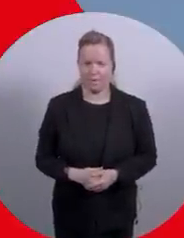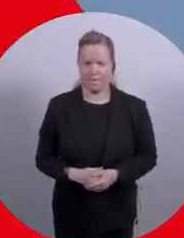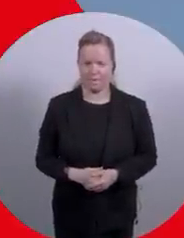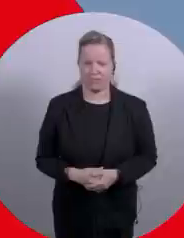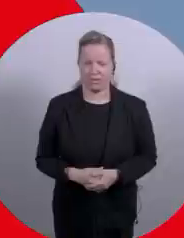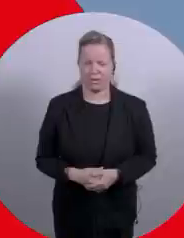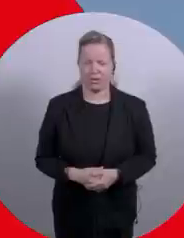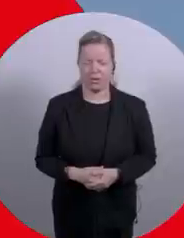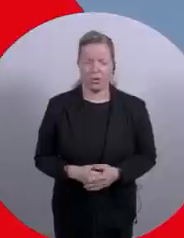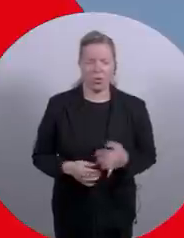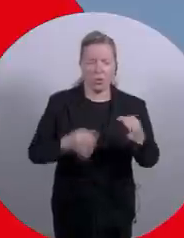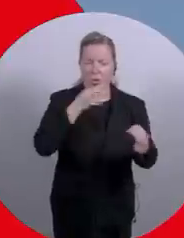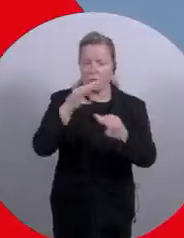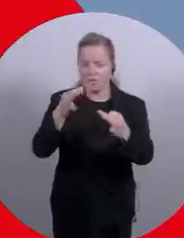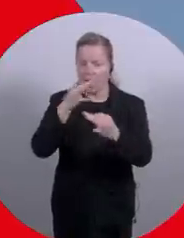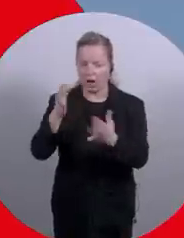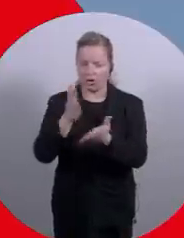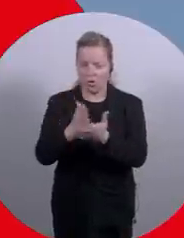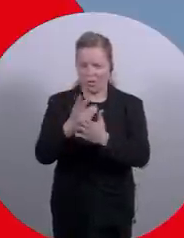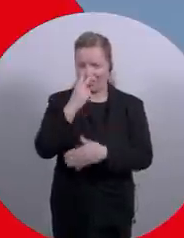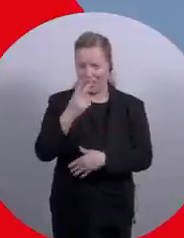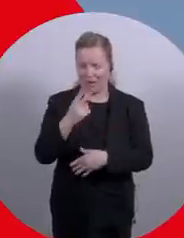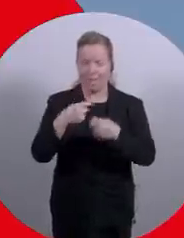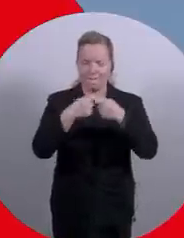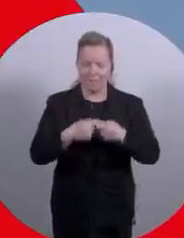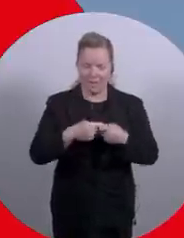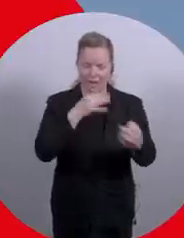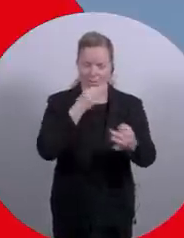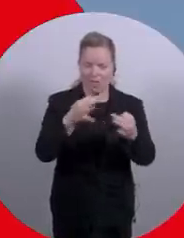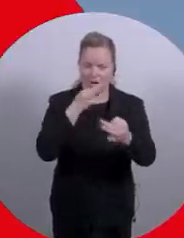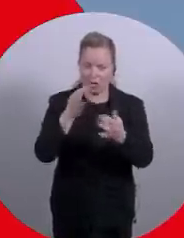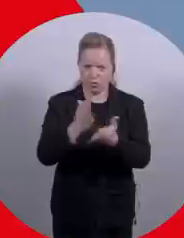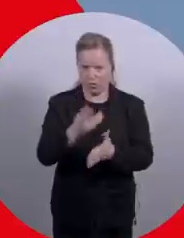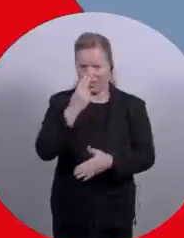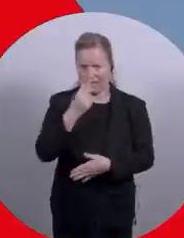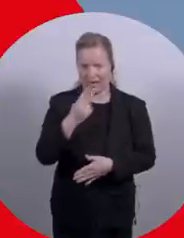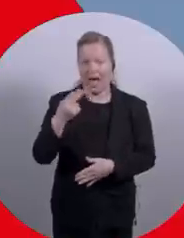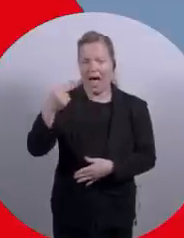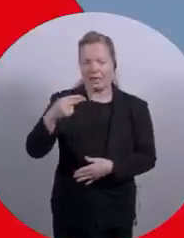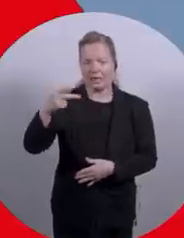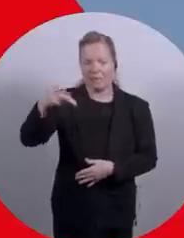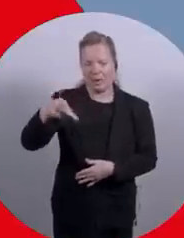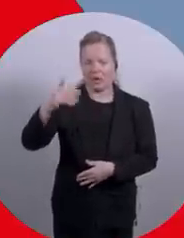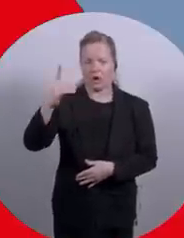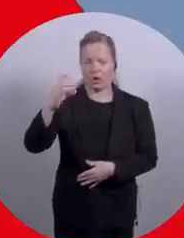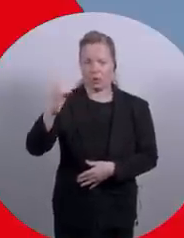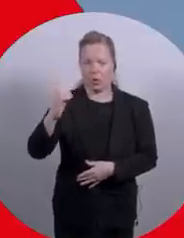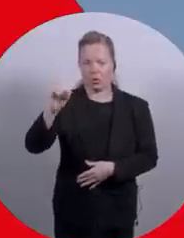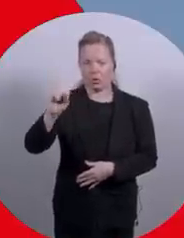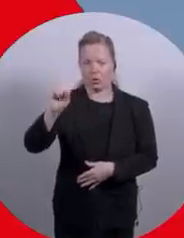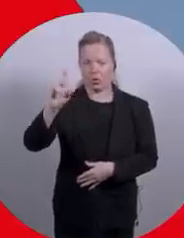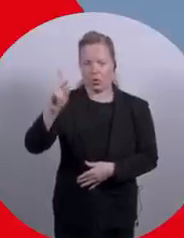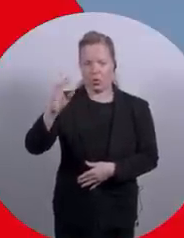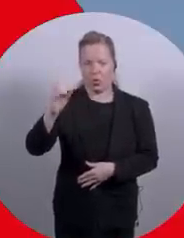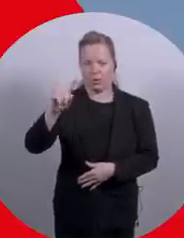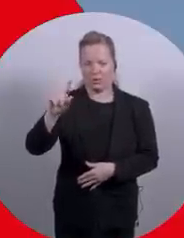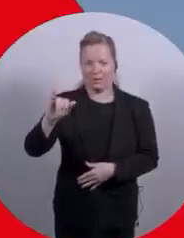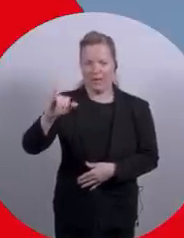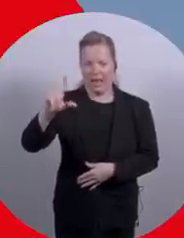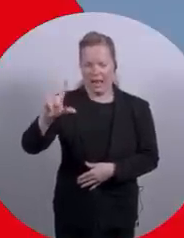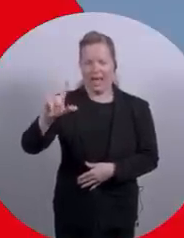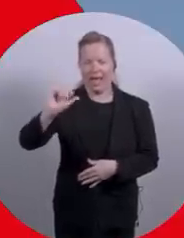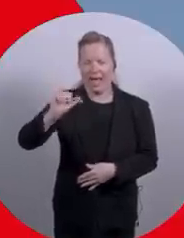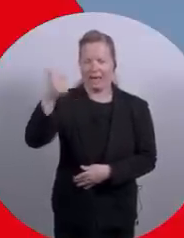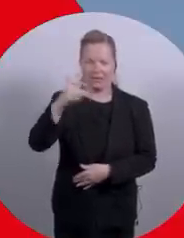in Umfragen gesehen in unserer Mitgliederbefragung dass Hans-Peter doskozil an erster Stelle liegt und